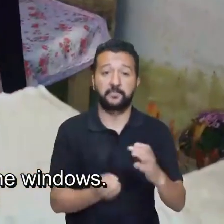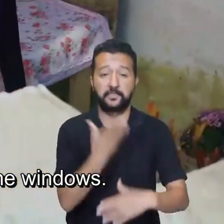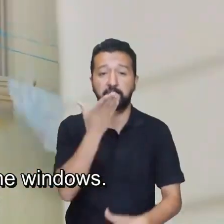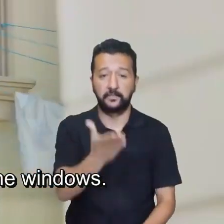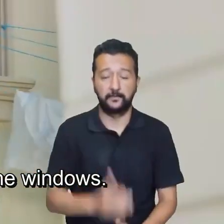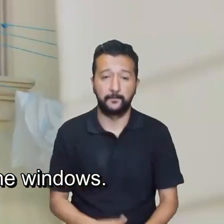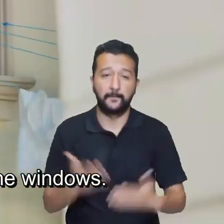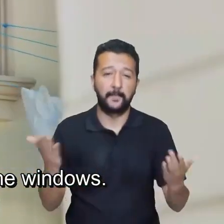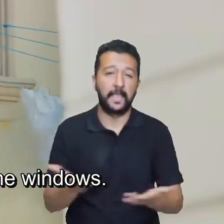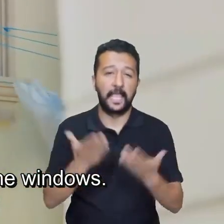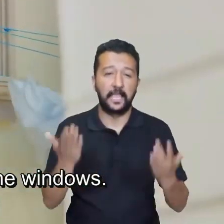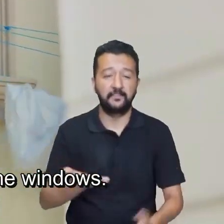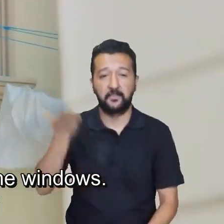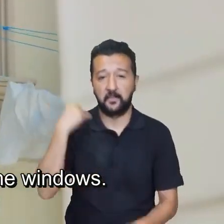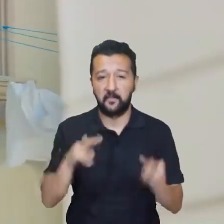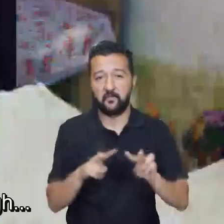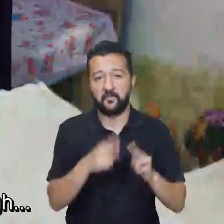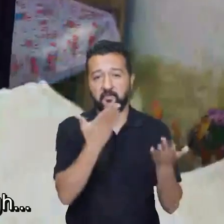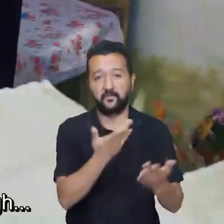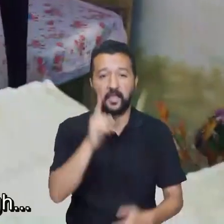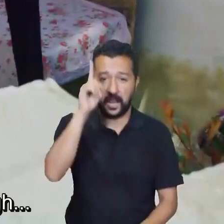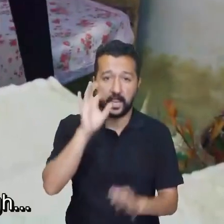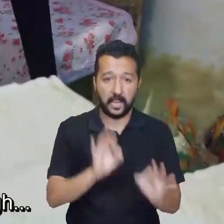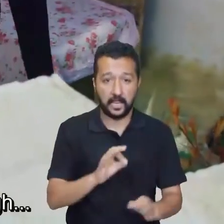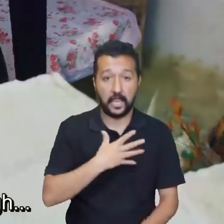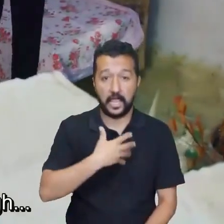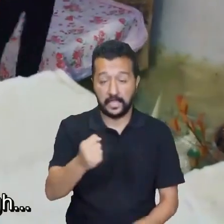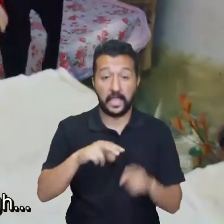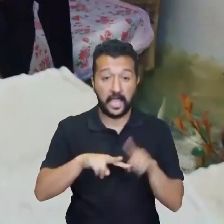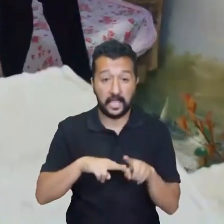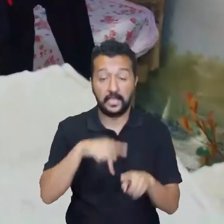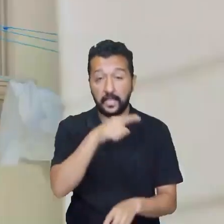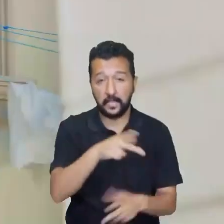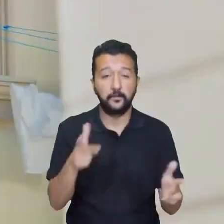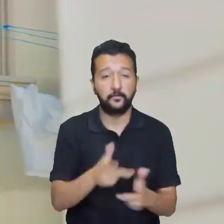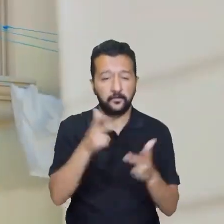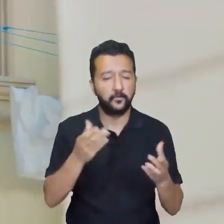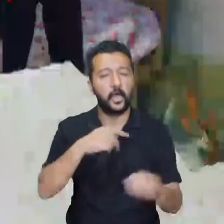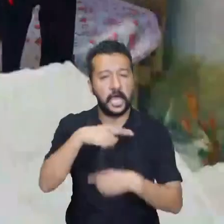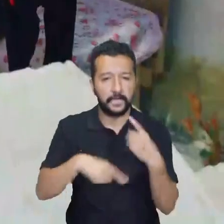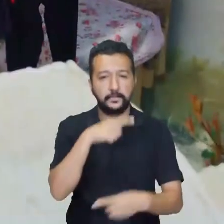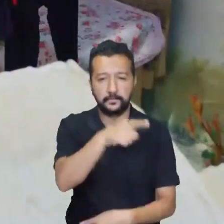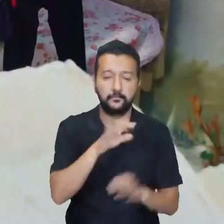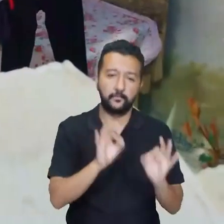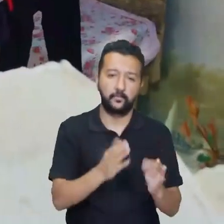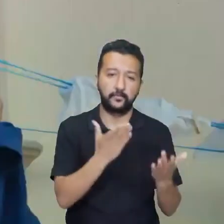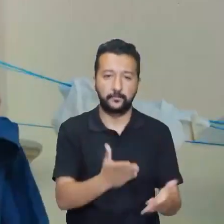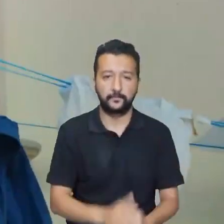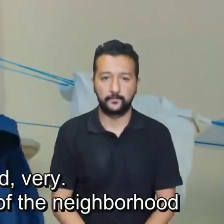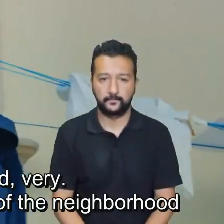dökülürdü. Hey gidenin Münir'i, alırsan Adile'nin ahını çok ararsın